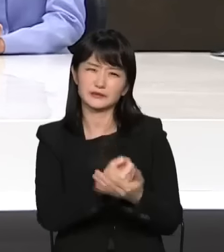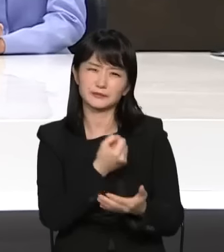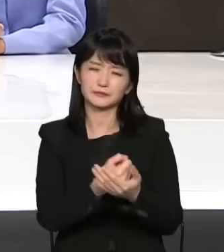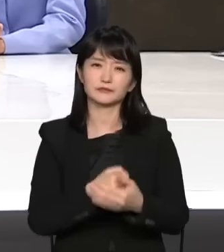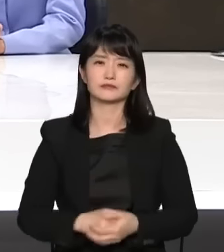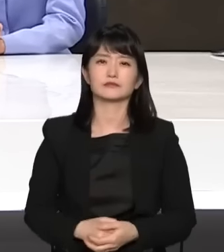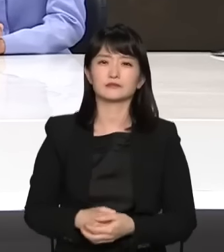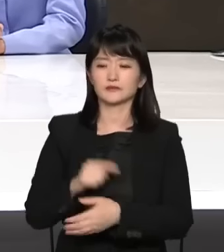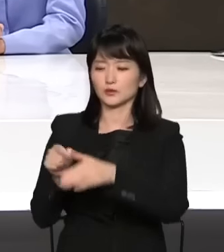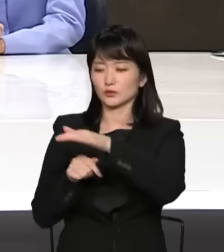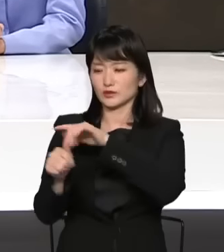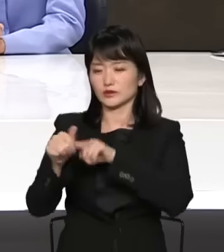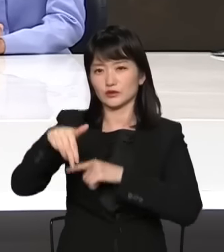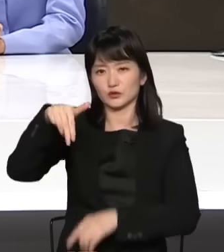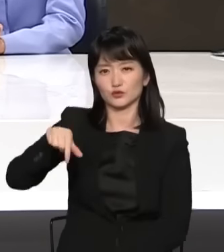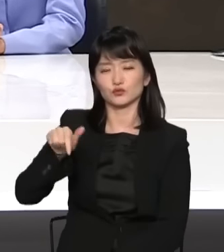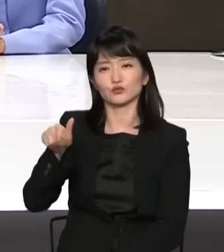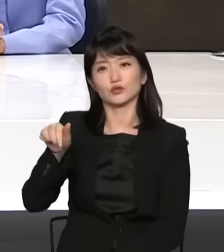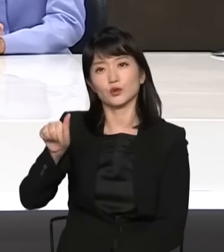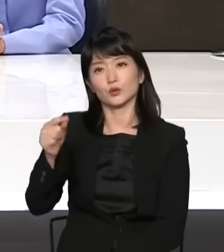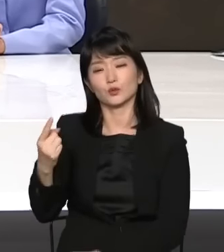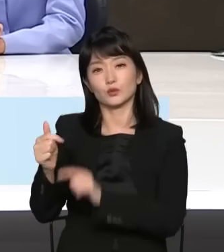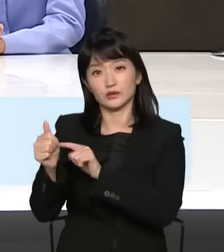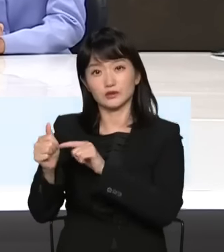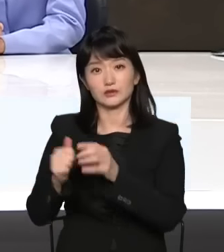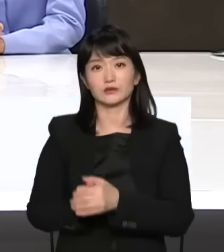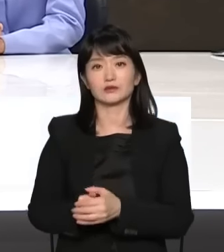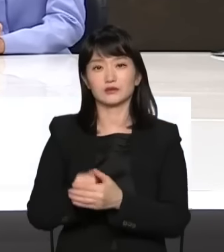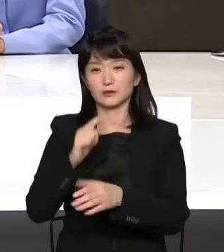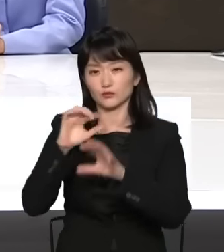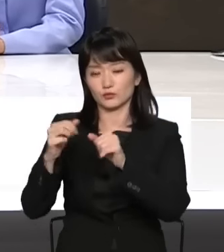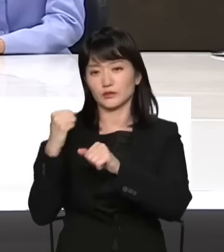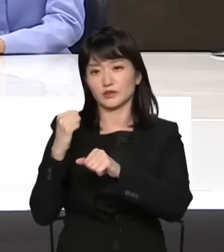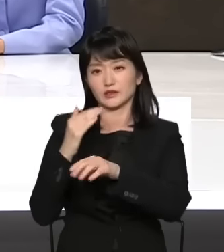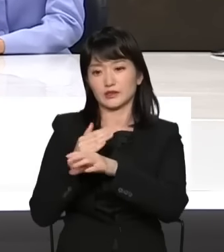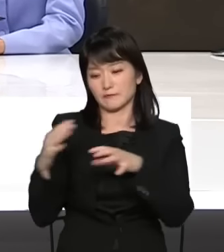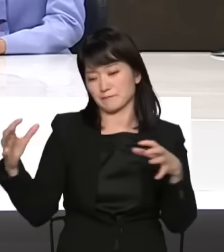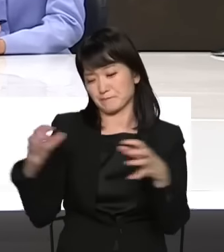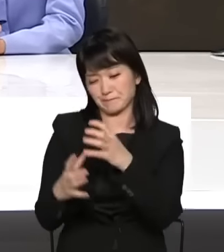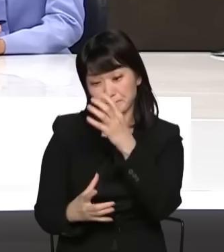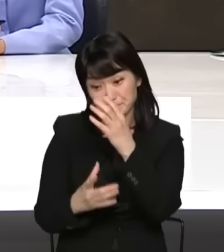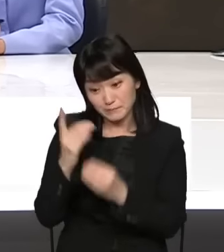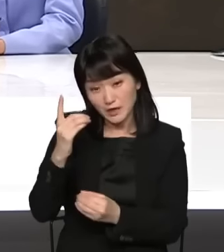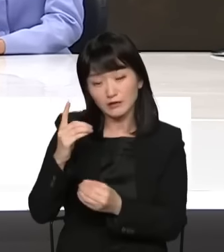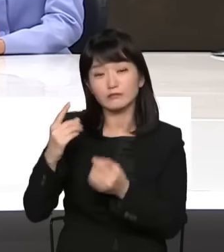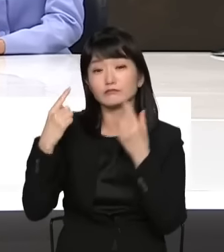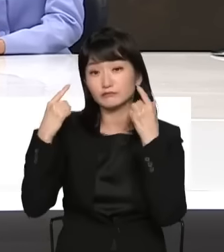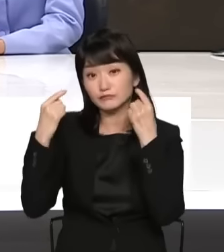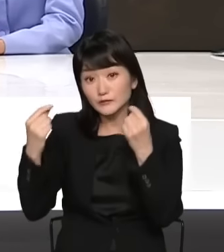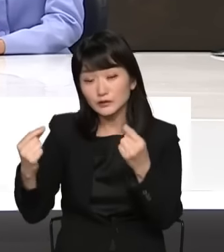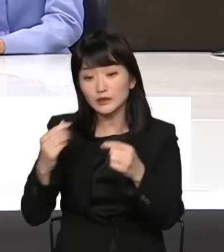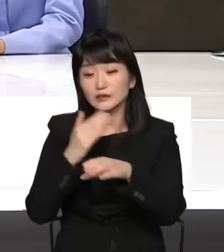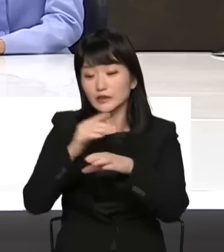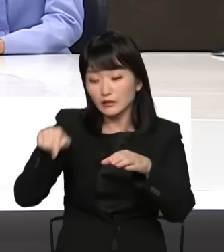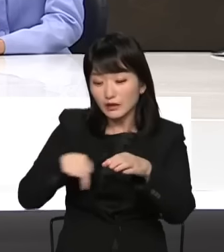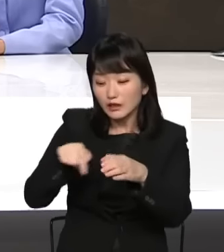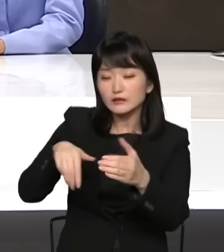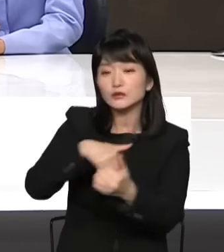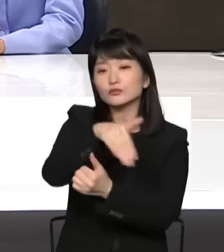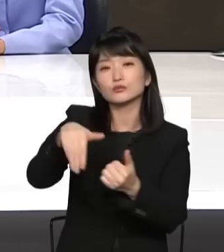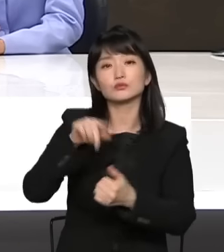대표는 단일 대우가 깨지지 않았다라고 이야기를 했는데 실제로 당내 분위기는 어떤가요 아무래도이